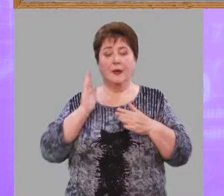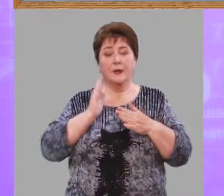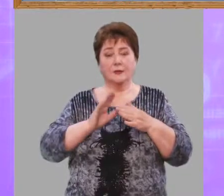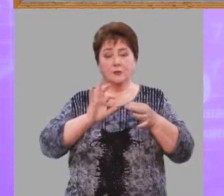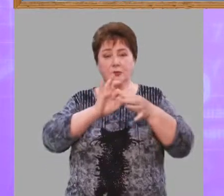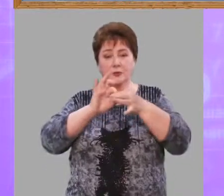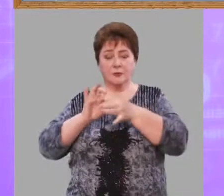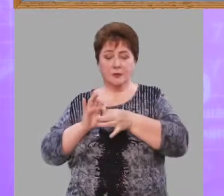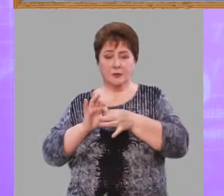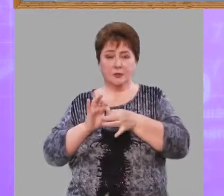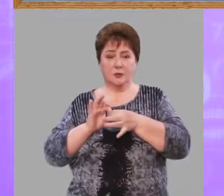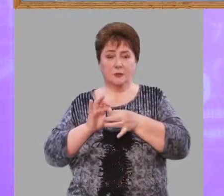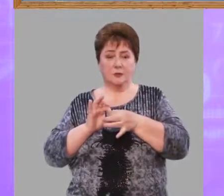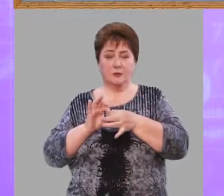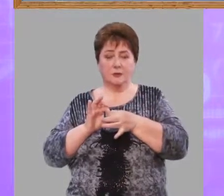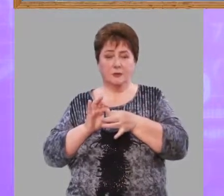Закончите предложение.